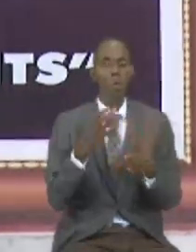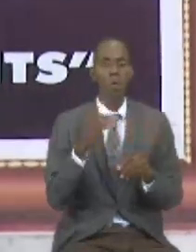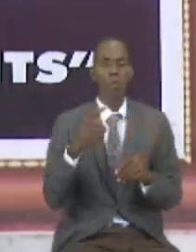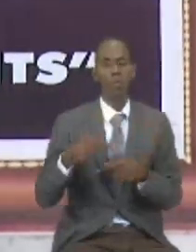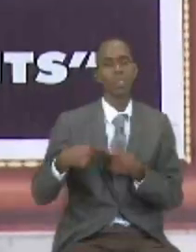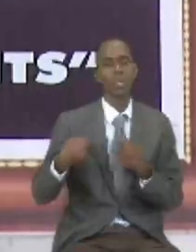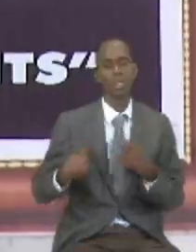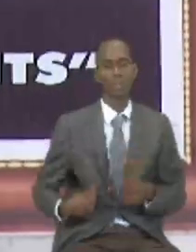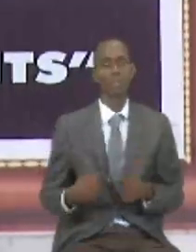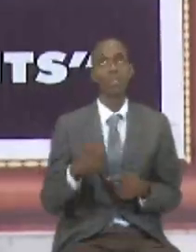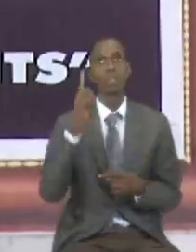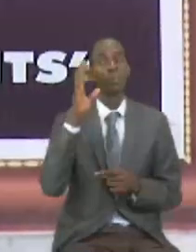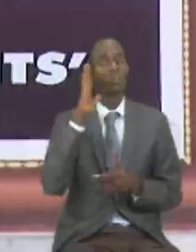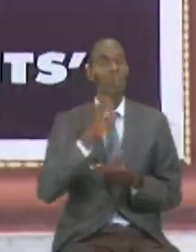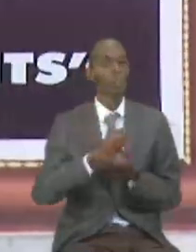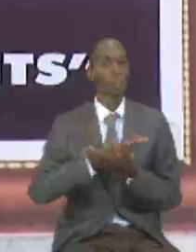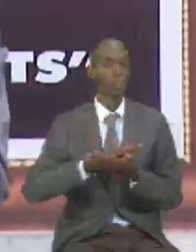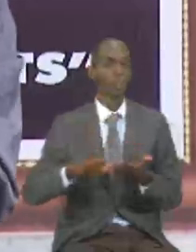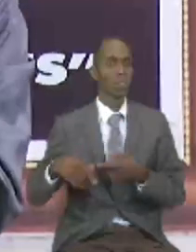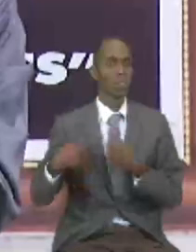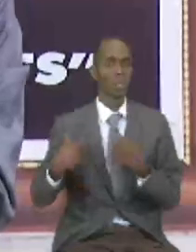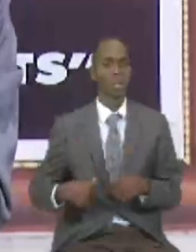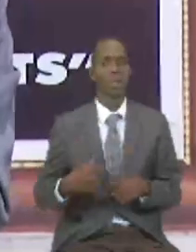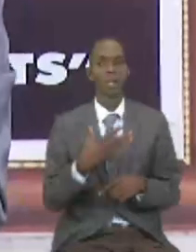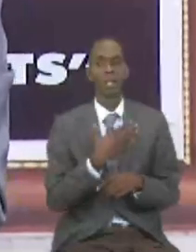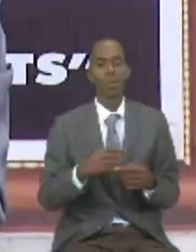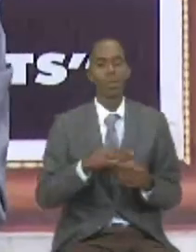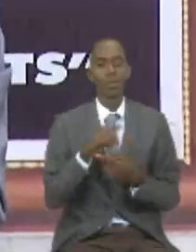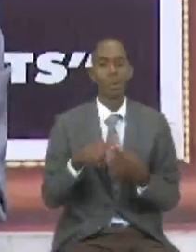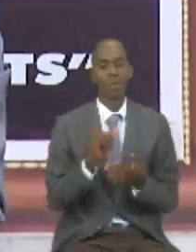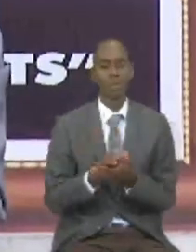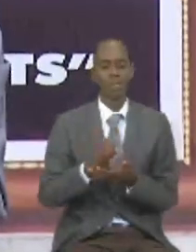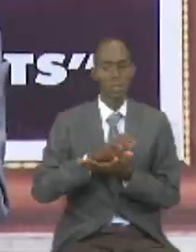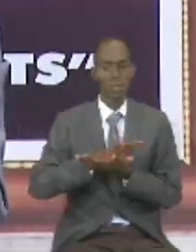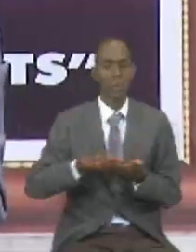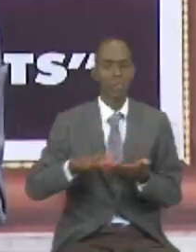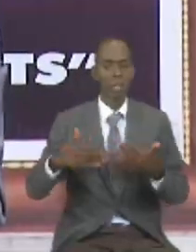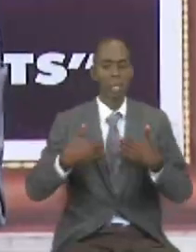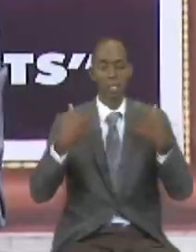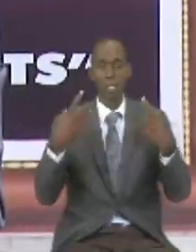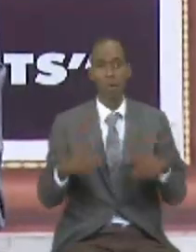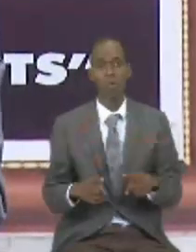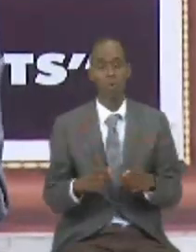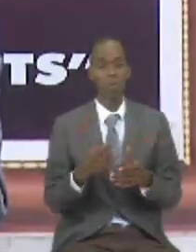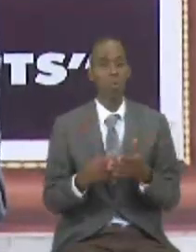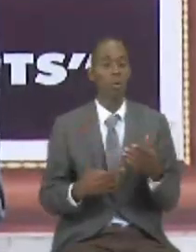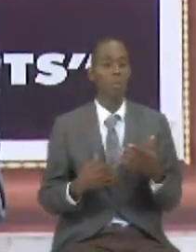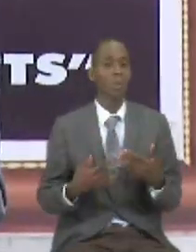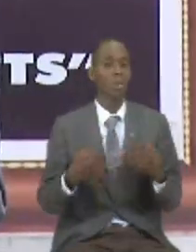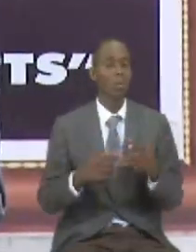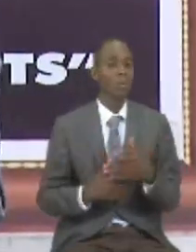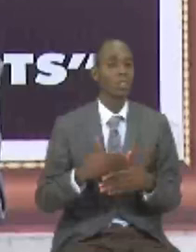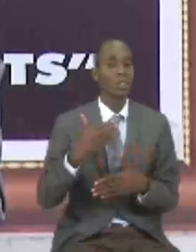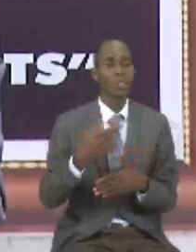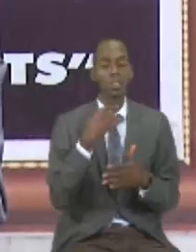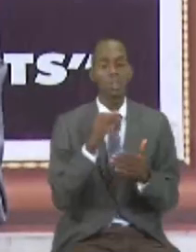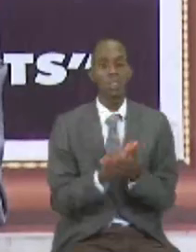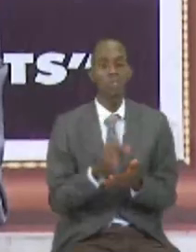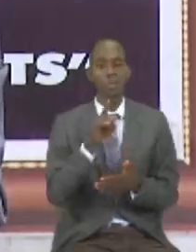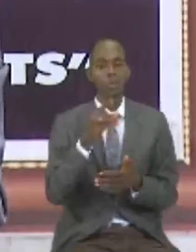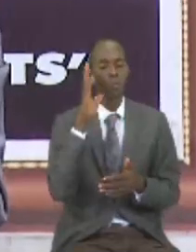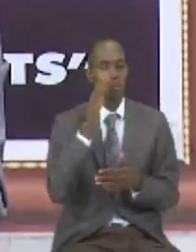la chair, mais du cœur. Il circoncise votre cœur. C'est la circoncision, c'est la sanctification. Lorsque cela aura lieu, qu'est-ce qui